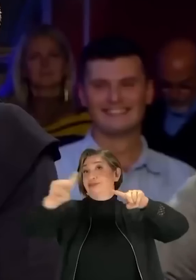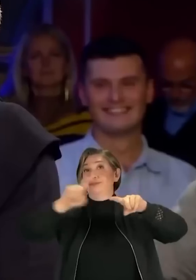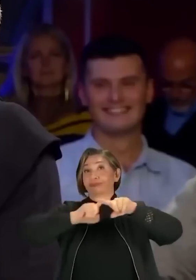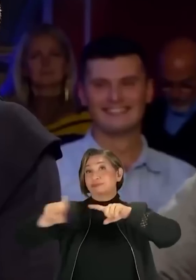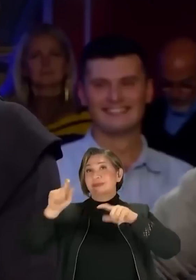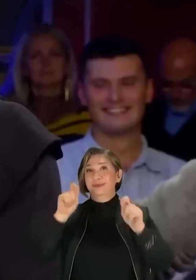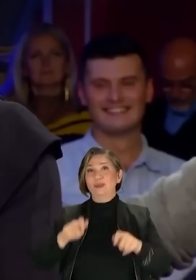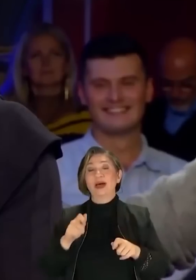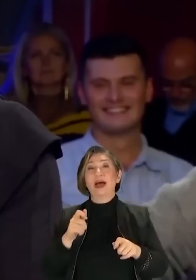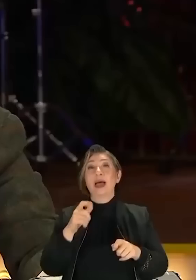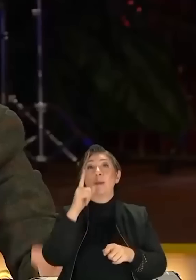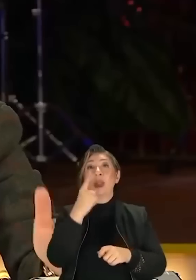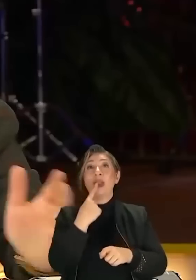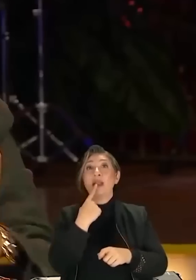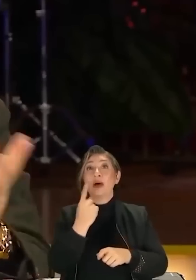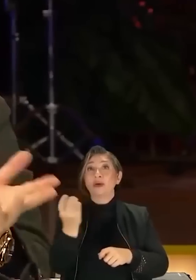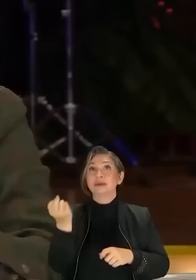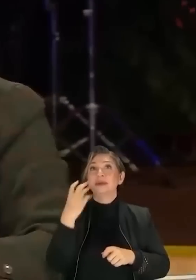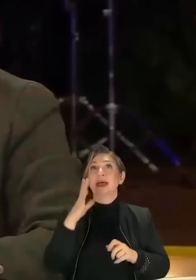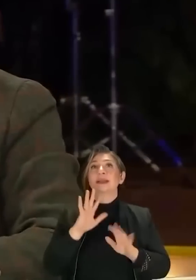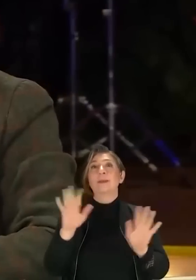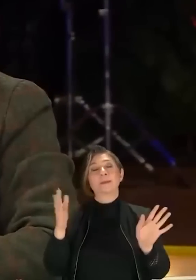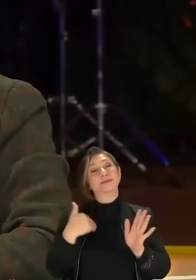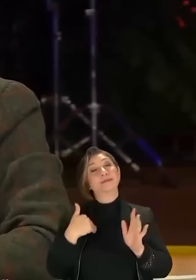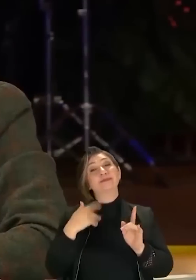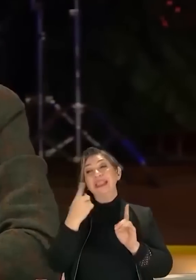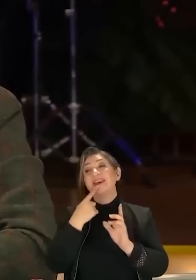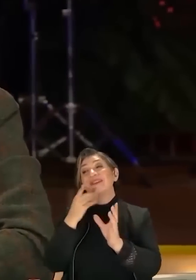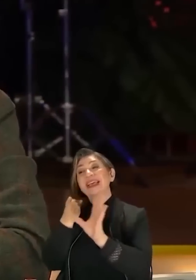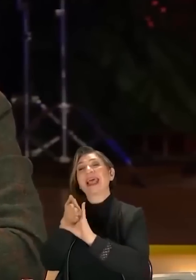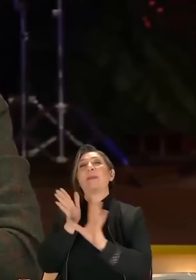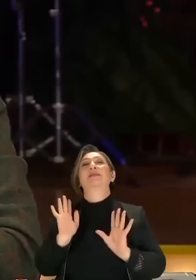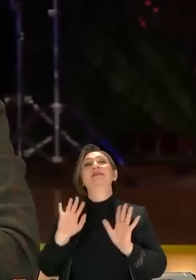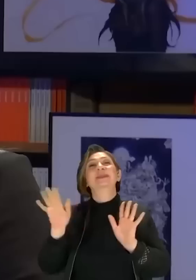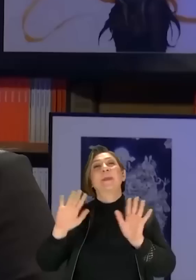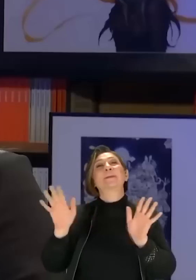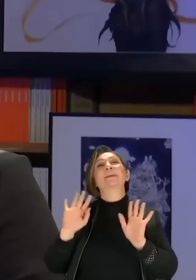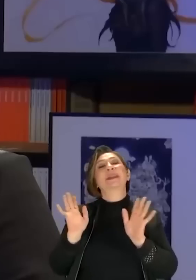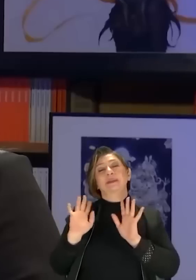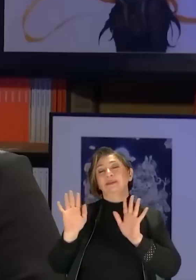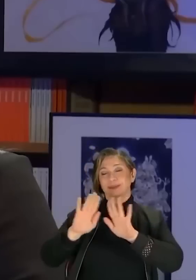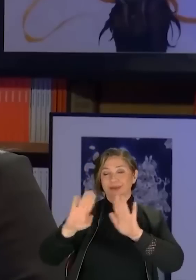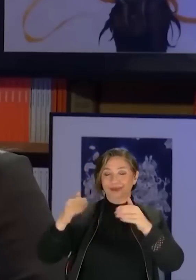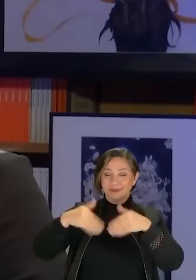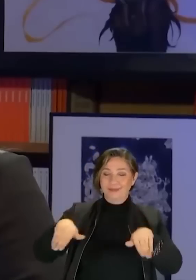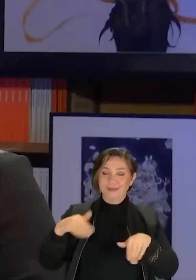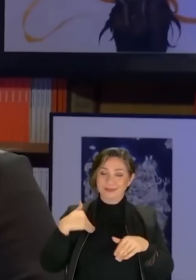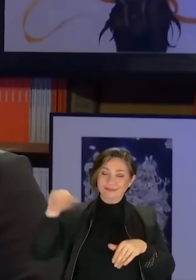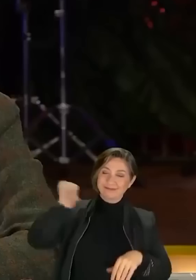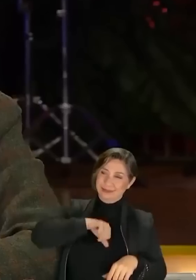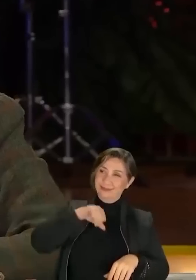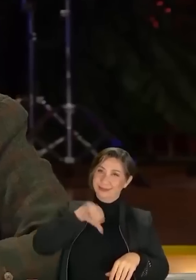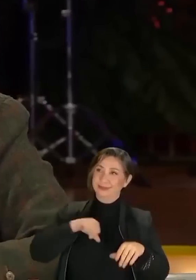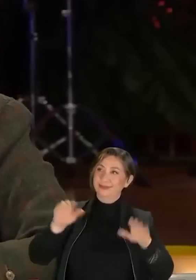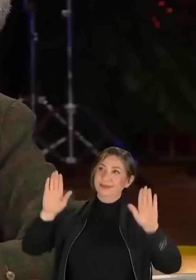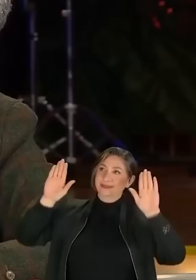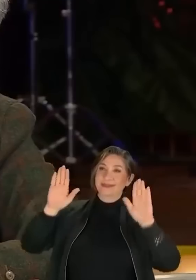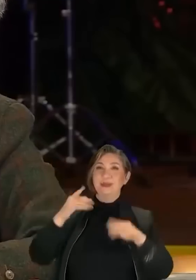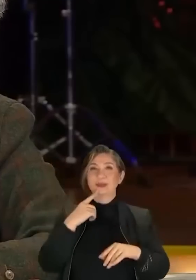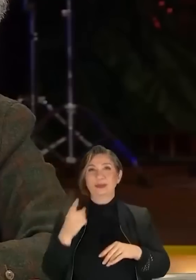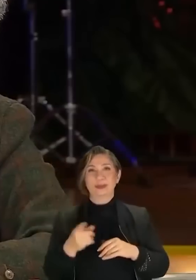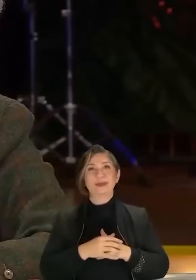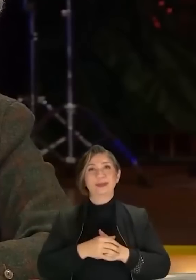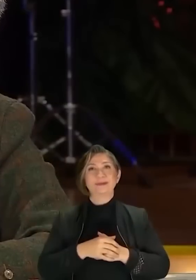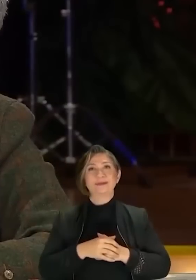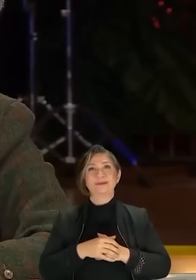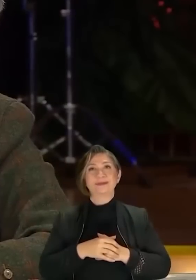öyle şey yapıyor. Bir laf ediyor. Diyoruz ki biz artık buna girmeyelim. Bu topa girilmez, bu laflara girilmez yani falan,